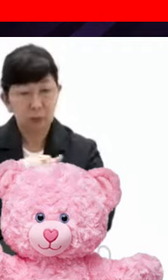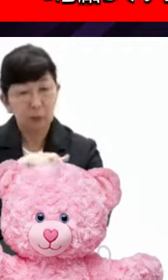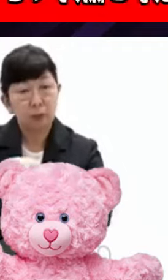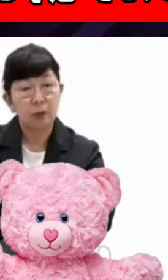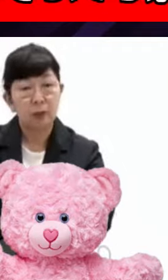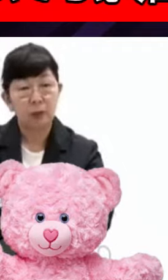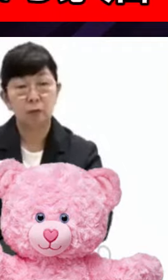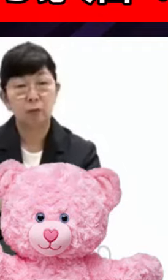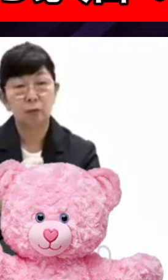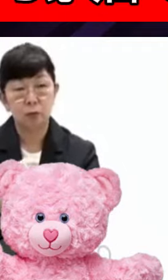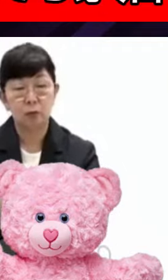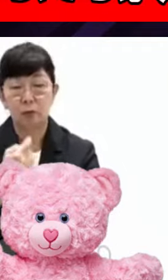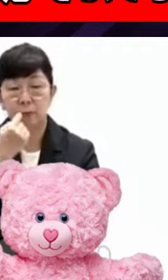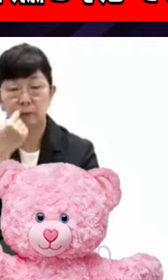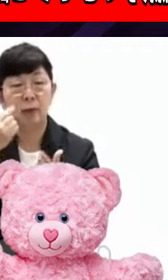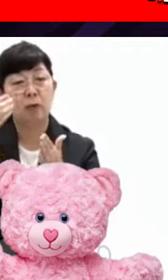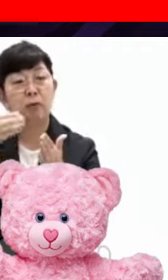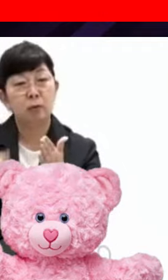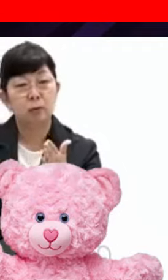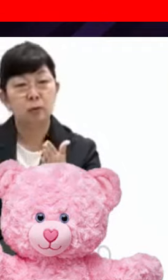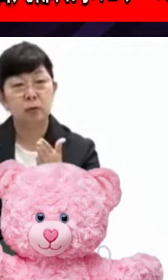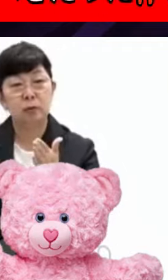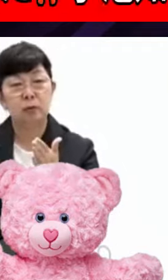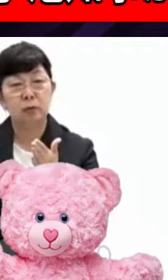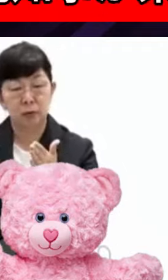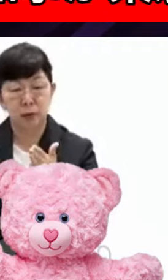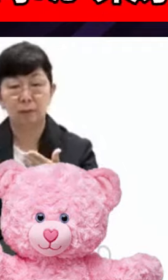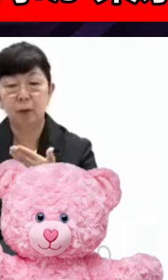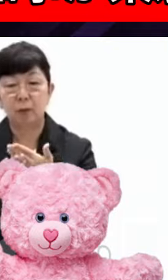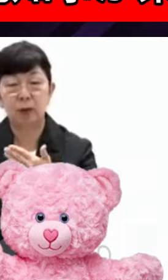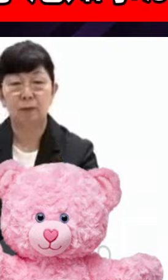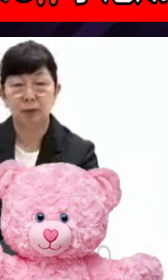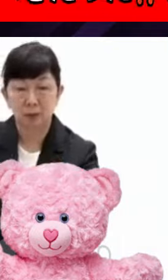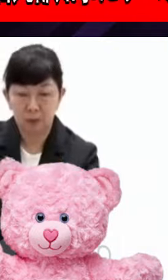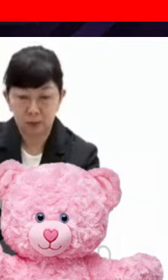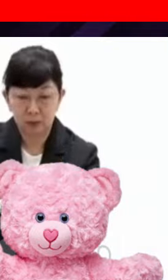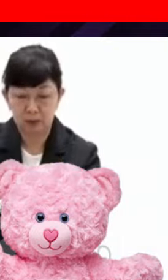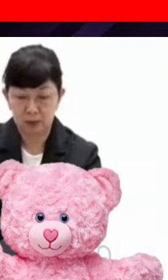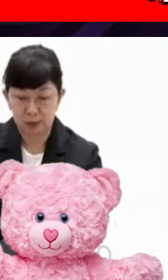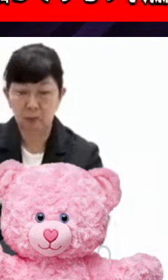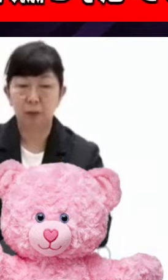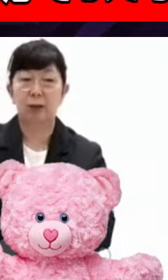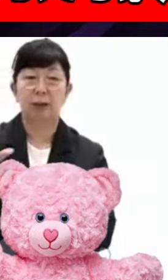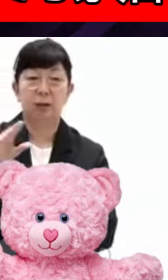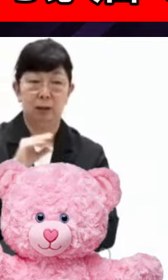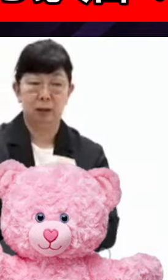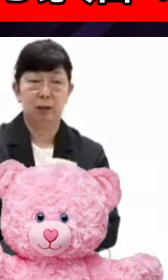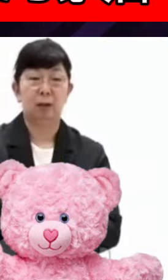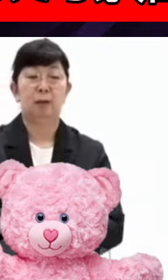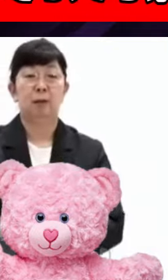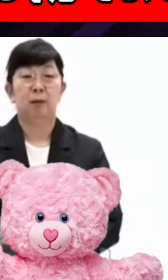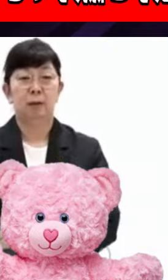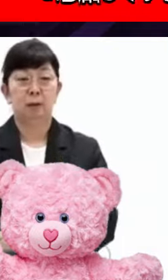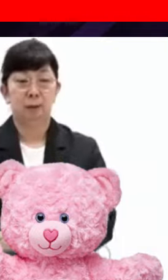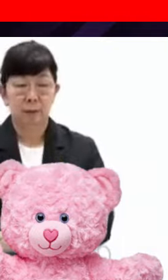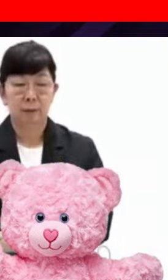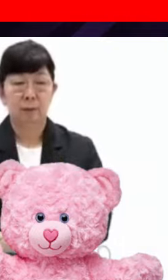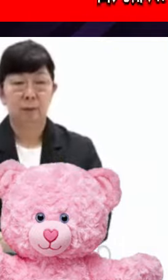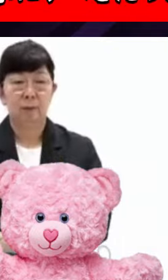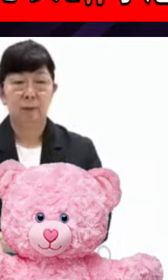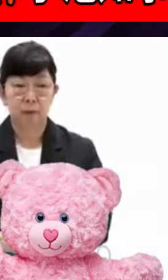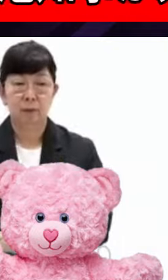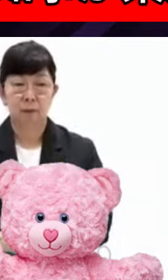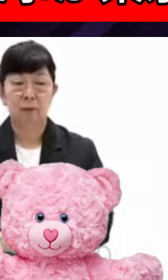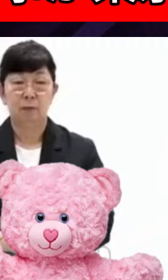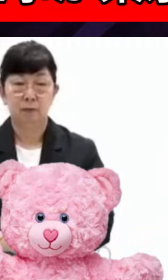でバトンタッチしてまいりましたけれども、私もいなくなると、ダイバーシ